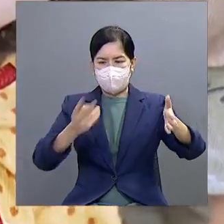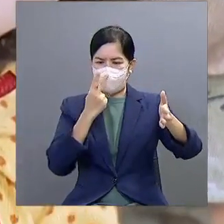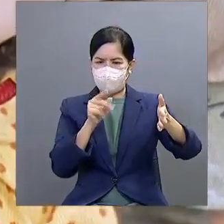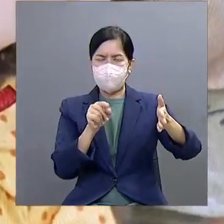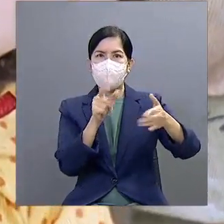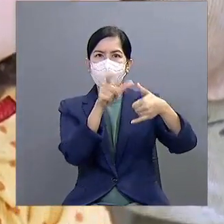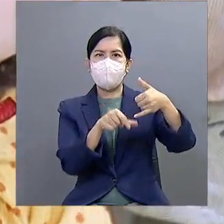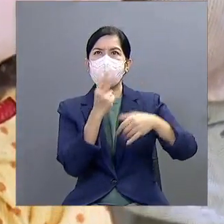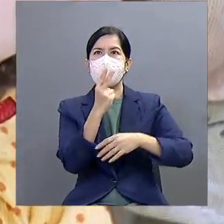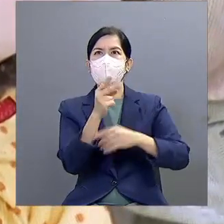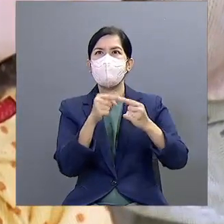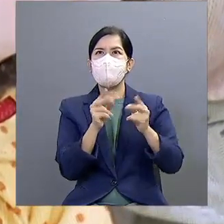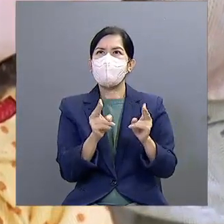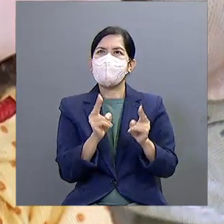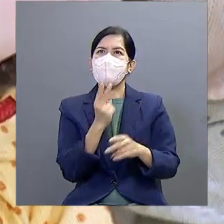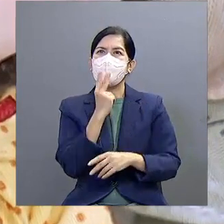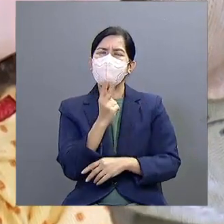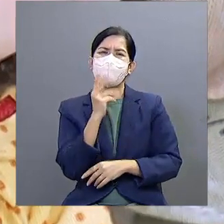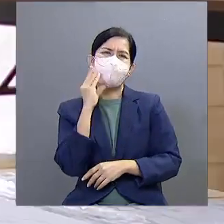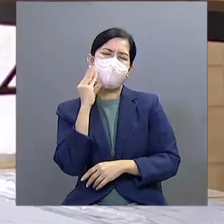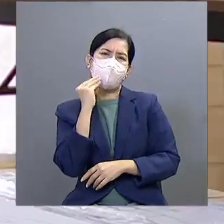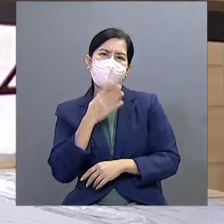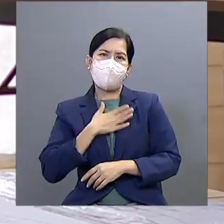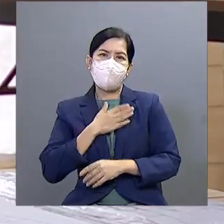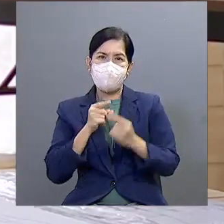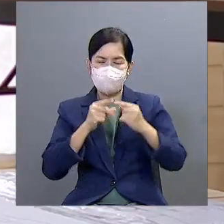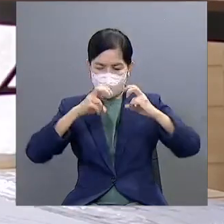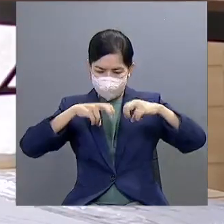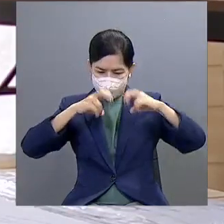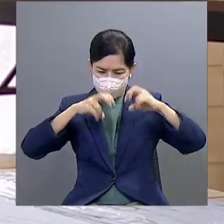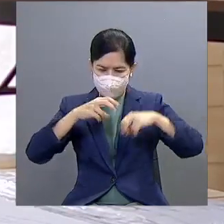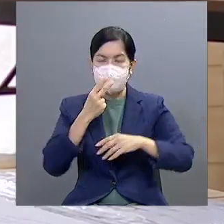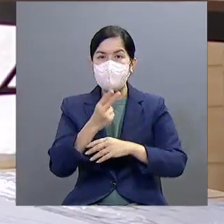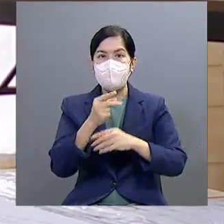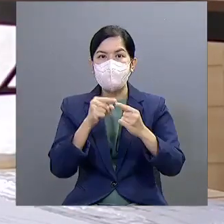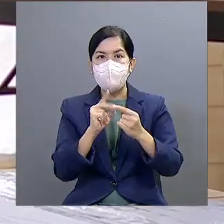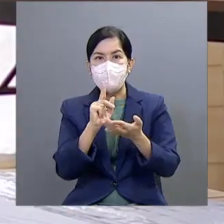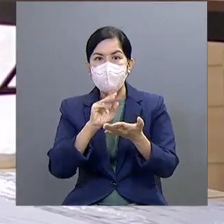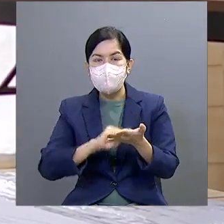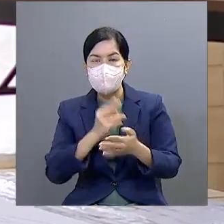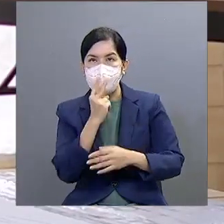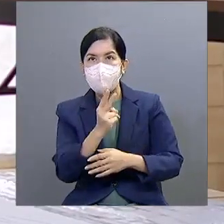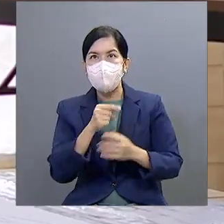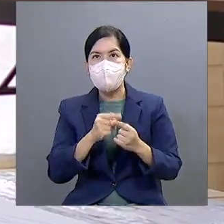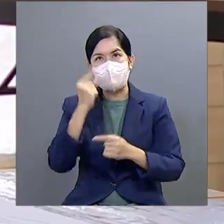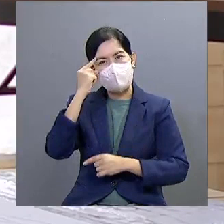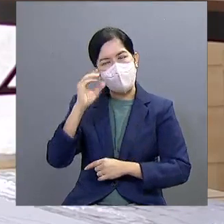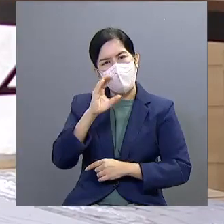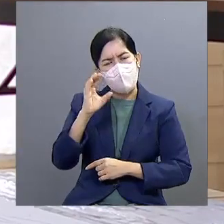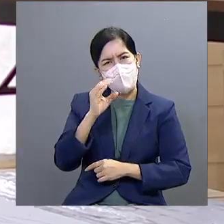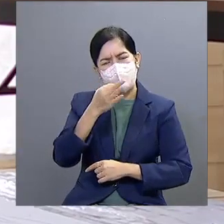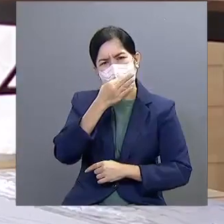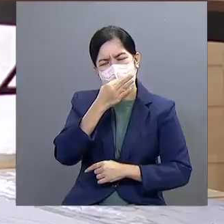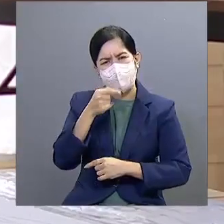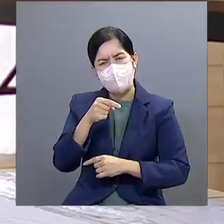คือตุ๊กตาอะไรเราก็ไปลองหาเสิร์ชข้อมูลมานะคะเราก็เข้าไปดูว่าเราพอจะหารายได้อะไรจากตรงนี้ได้บ้างเพราะว่าเ